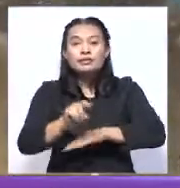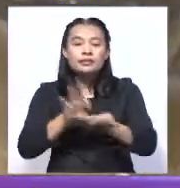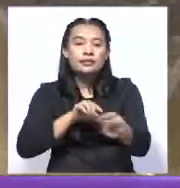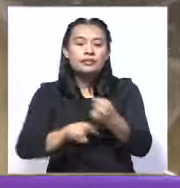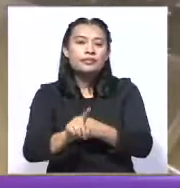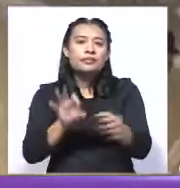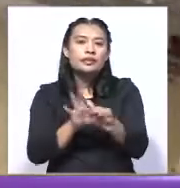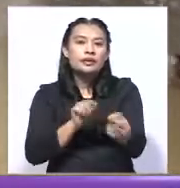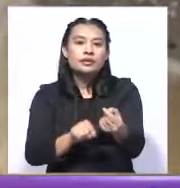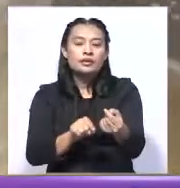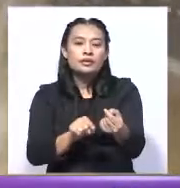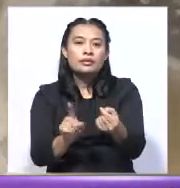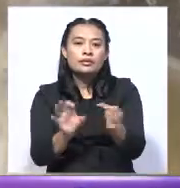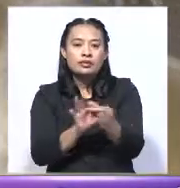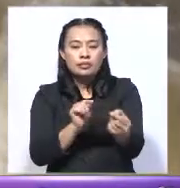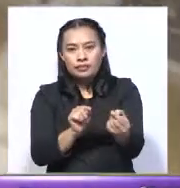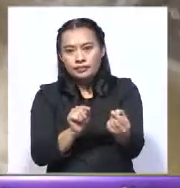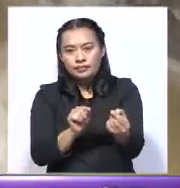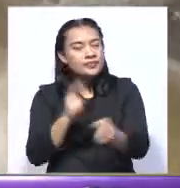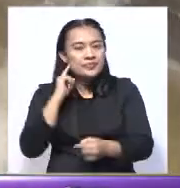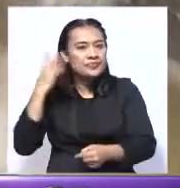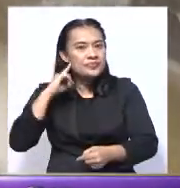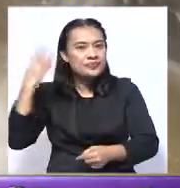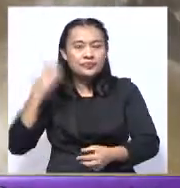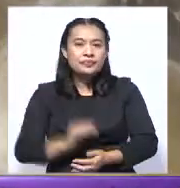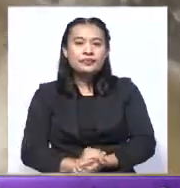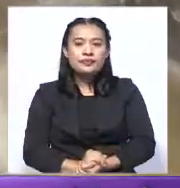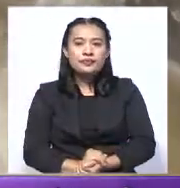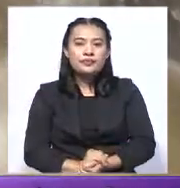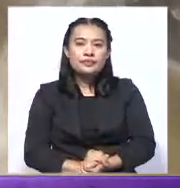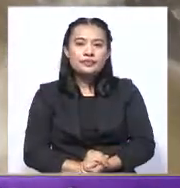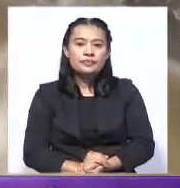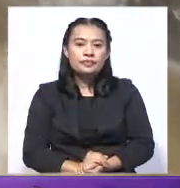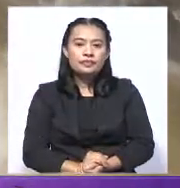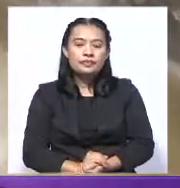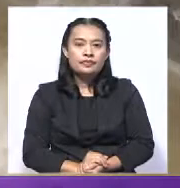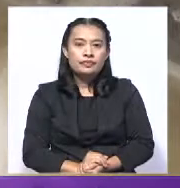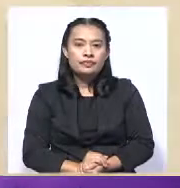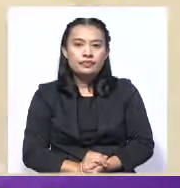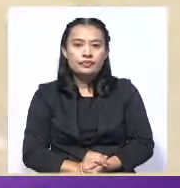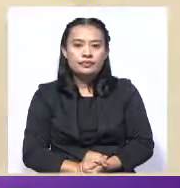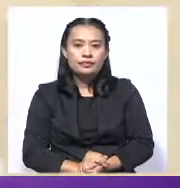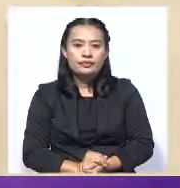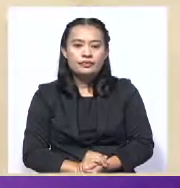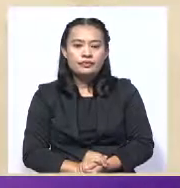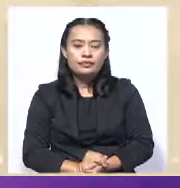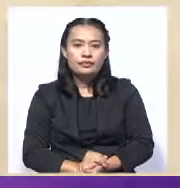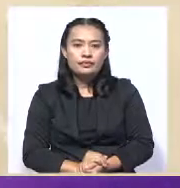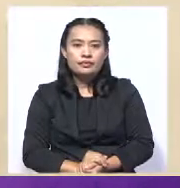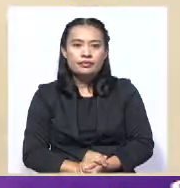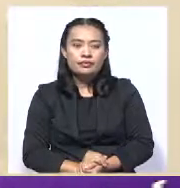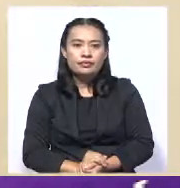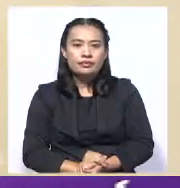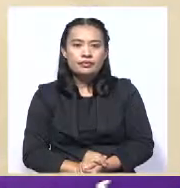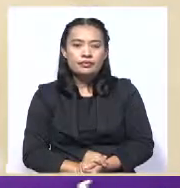ณีของเลพังถือเป็นเลพังโมเดลที่ทำให้คนหันมาสนใจจระเข้น้ำเค็มรวมถึงสัตว์หายากแ